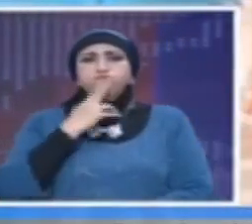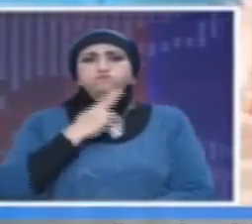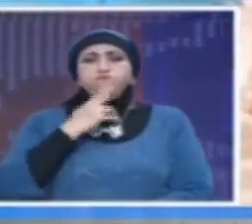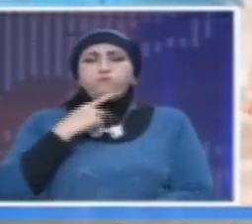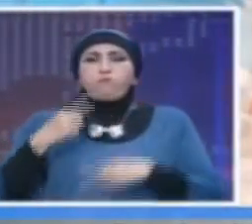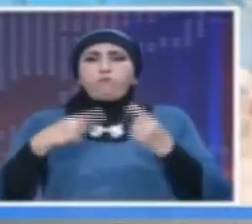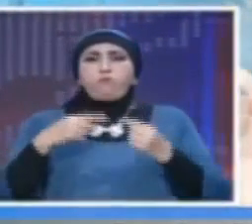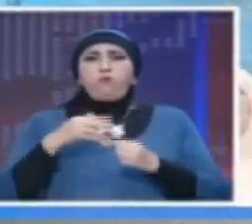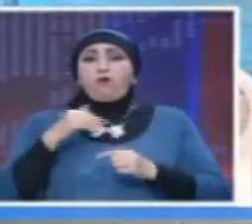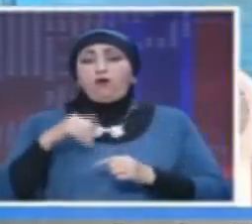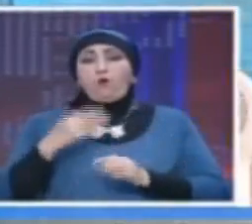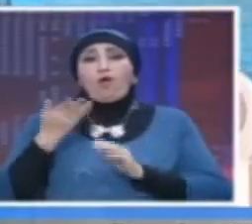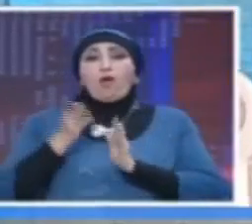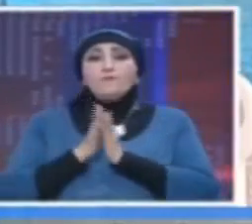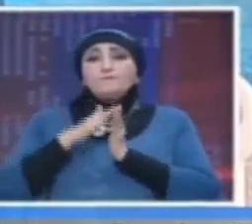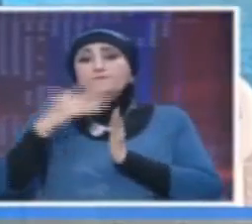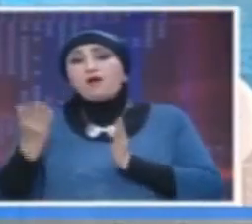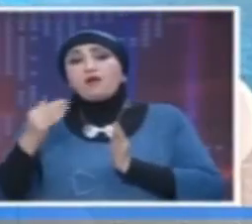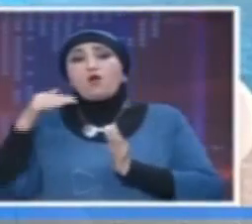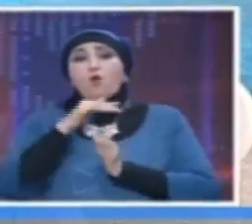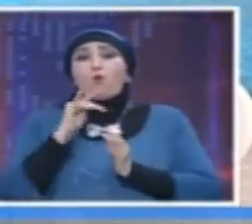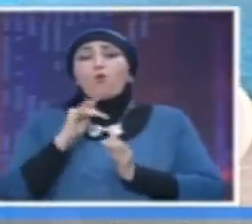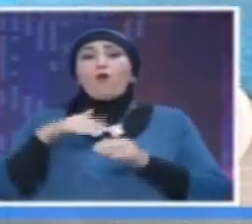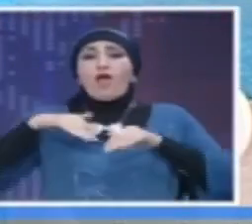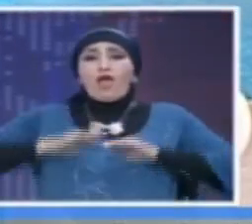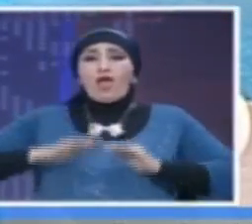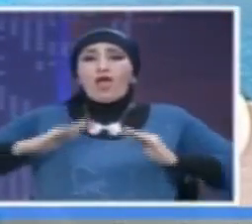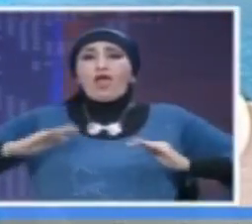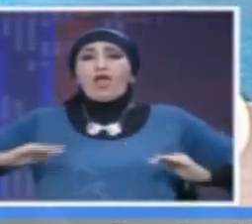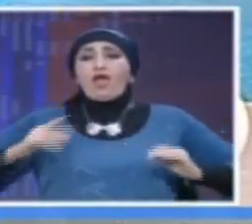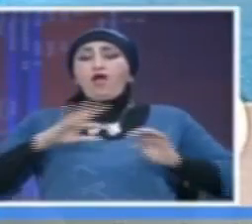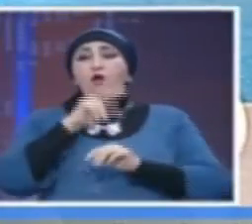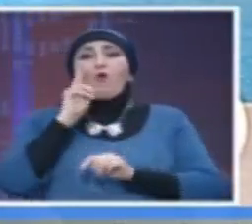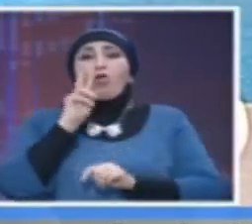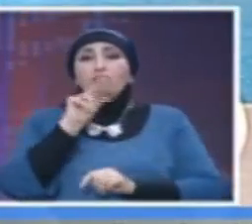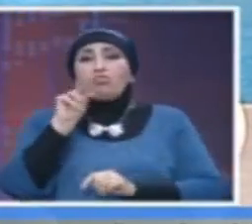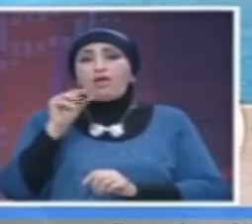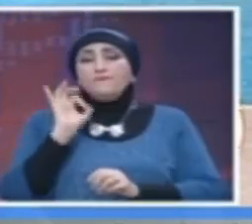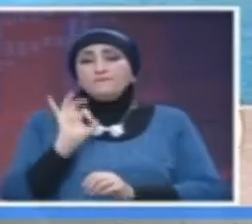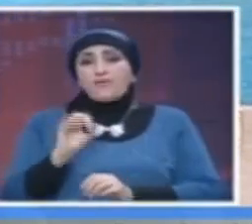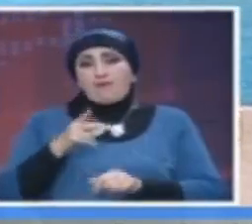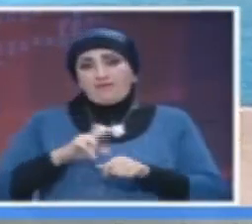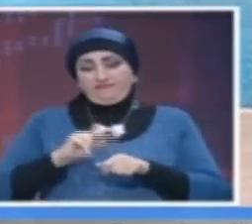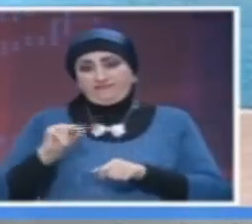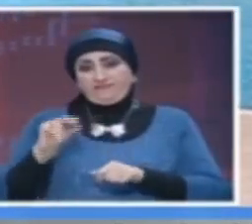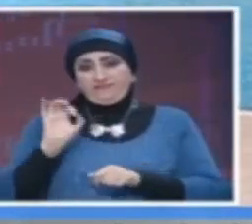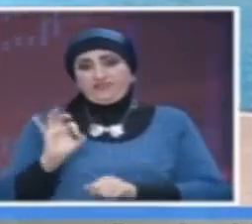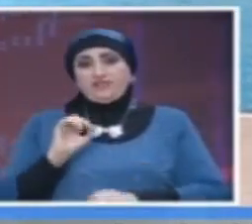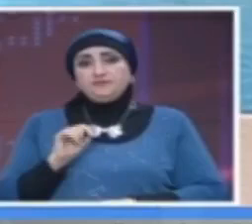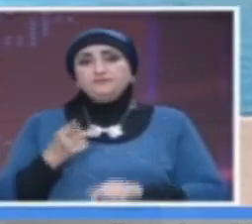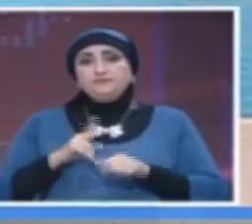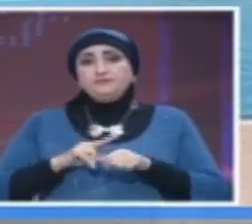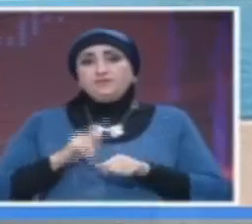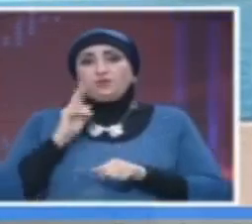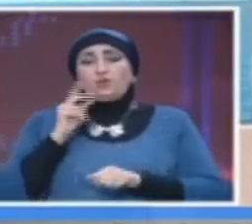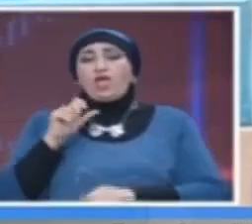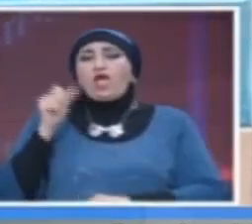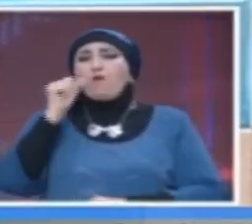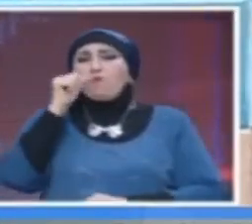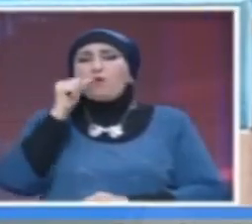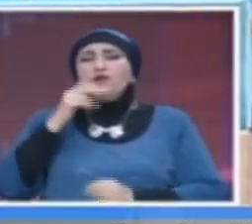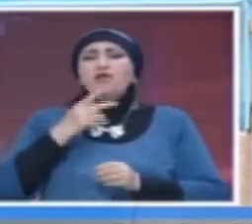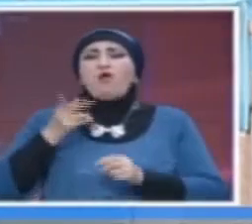بمجرد أثناء نزوله بيتم غسيل العربيات أو القطار من الخارج عن طريق غسالة أوتوماتيكية بالمية